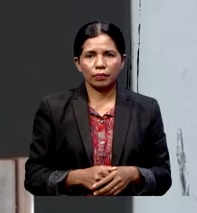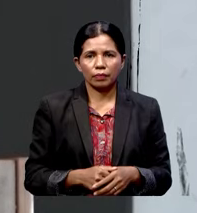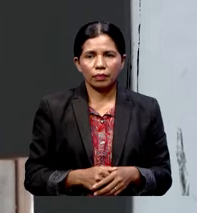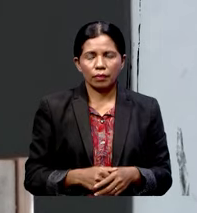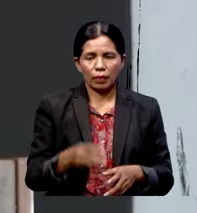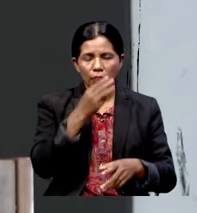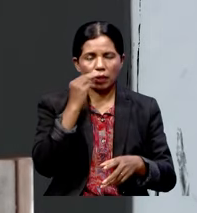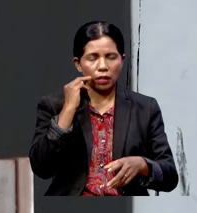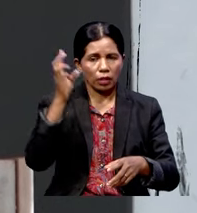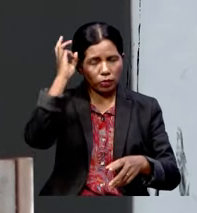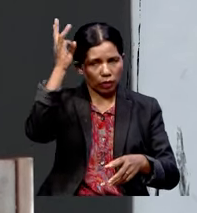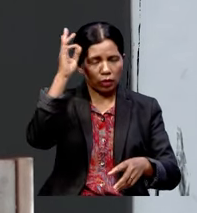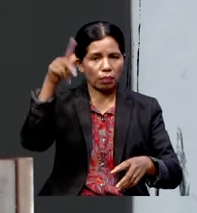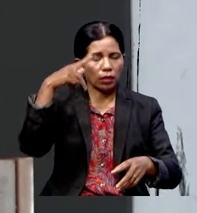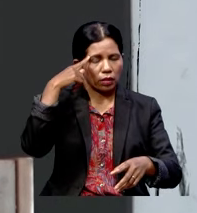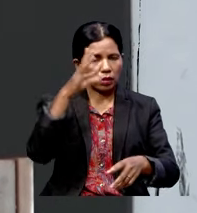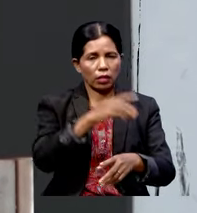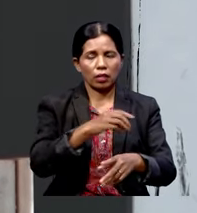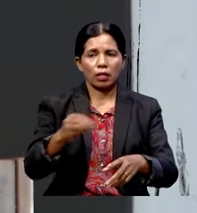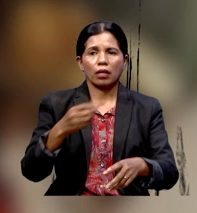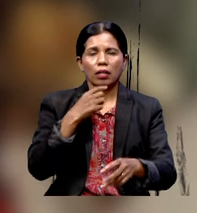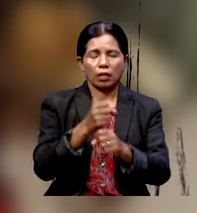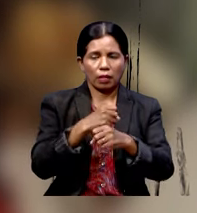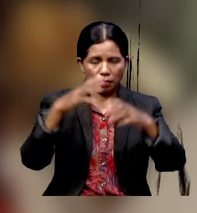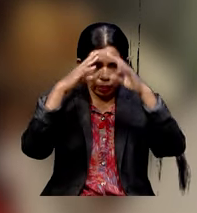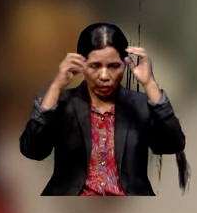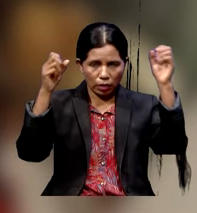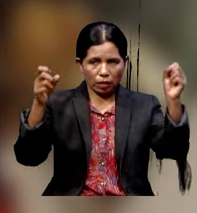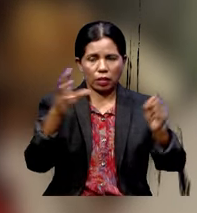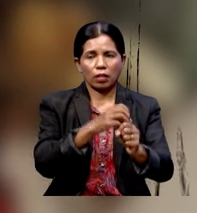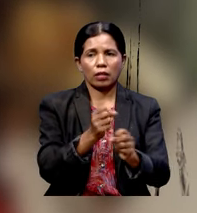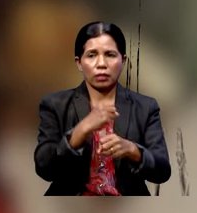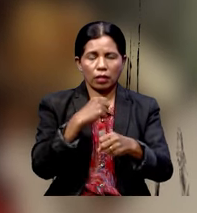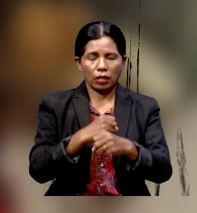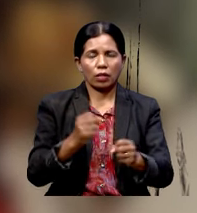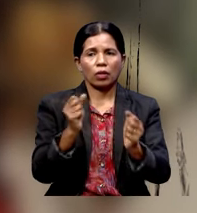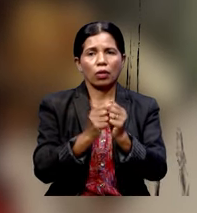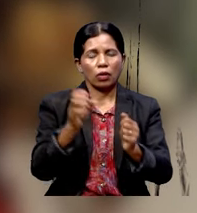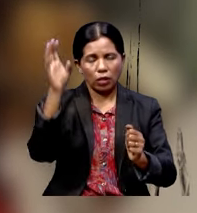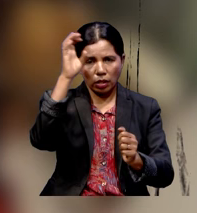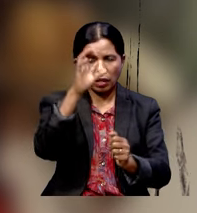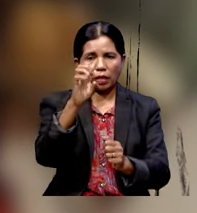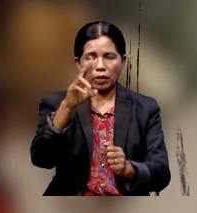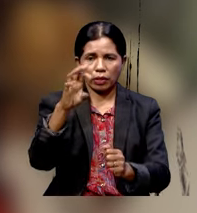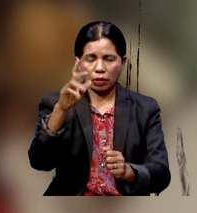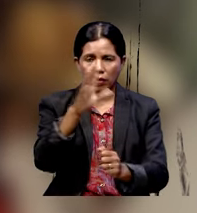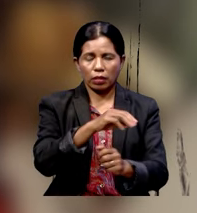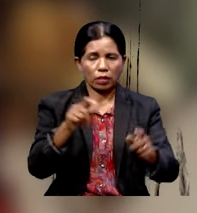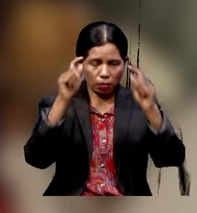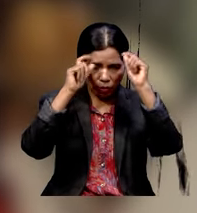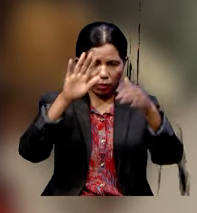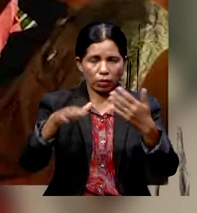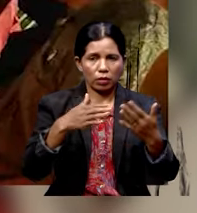Maria Alkatiri preocupa ho politika rekonsiliasaun be presidente republika atuhalo ho Eurico Guterres no Timoroan Sira ia